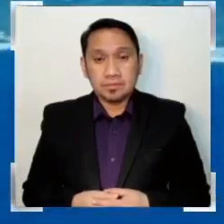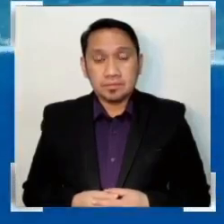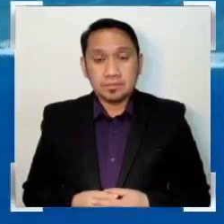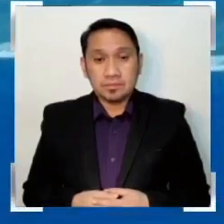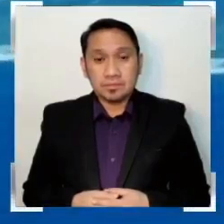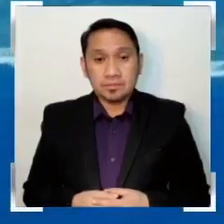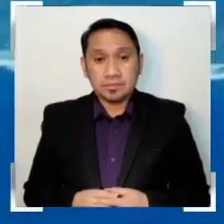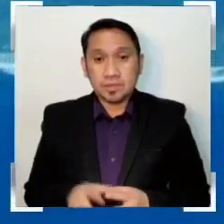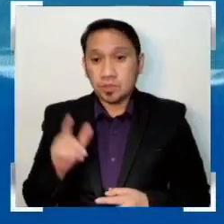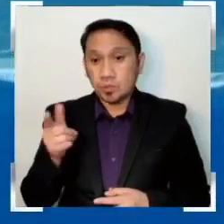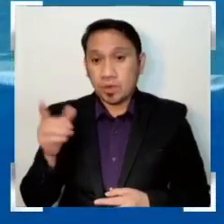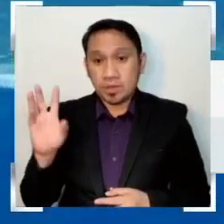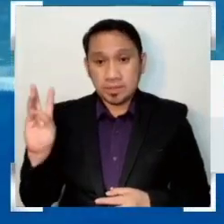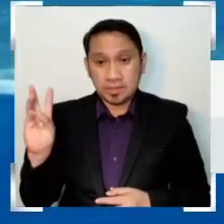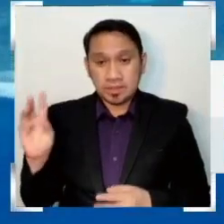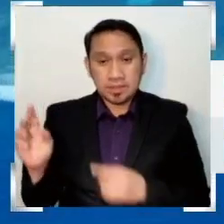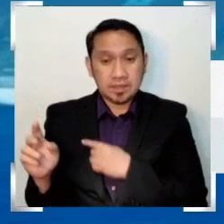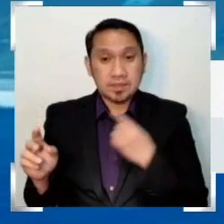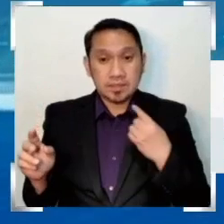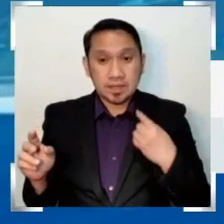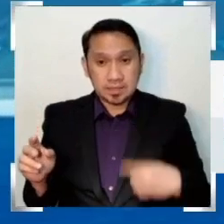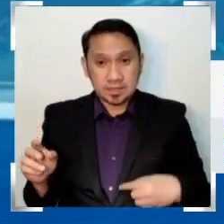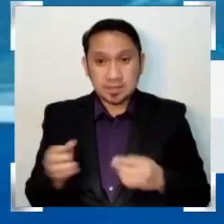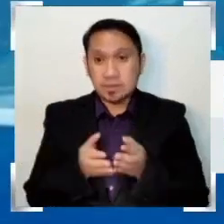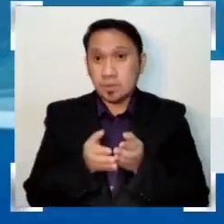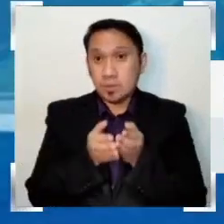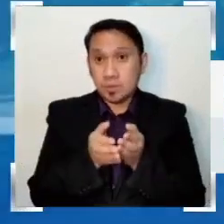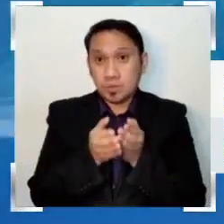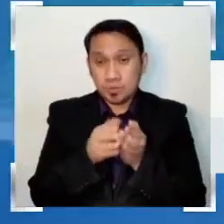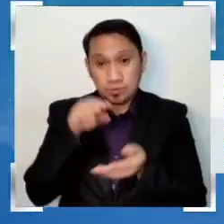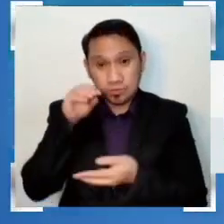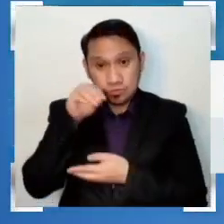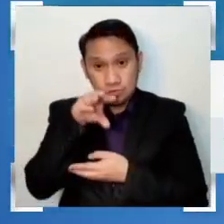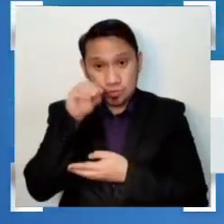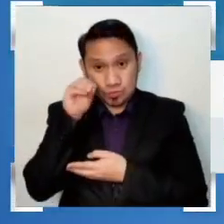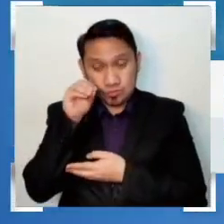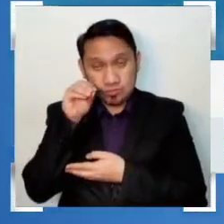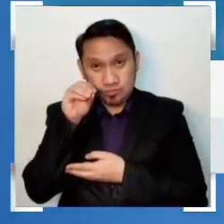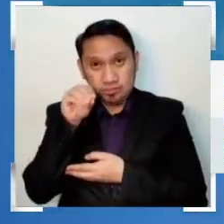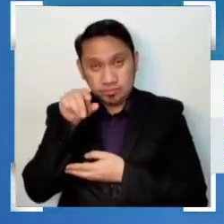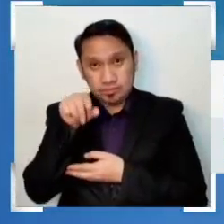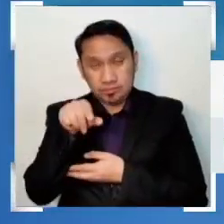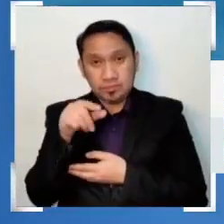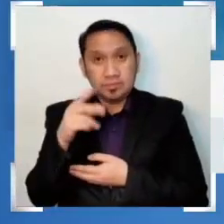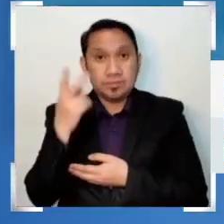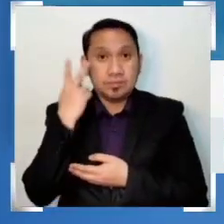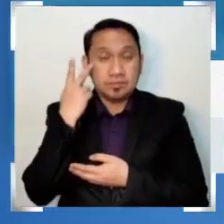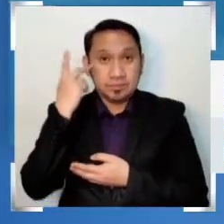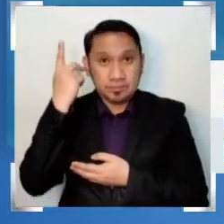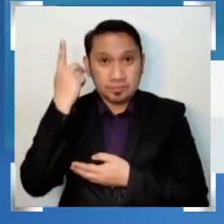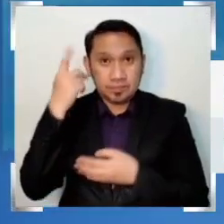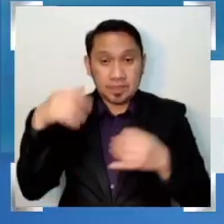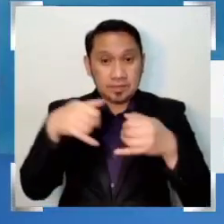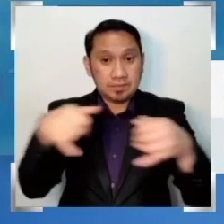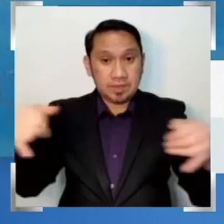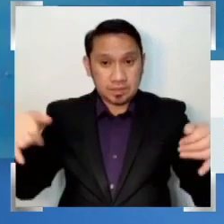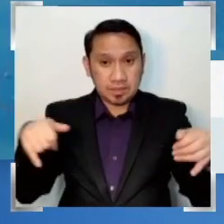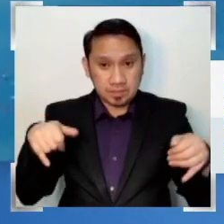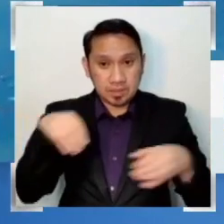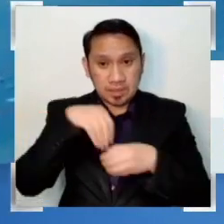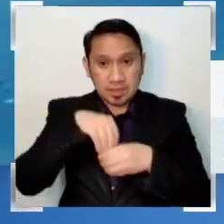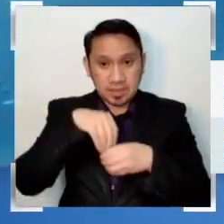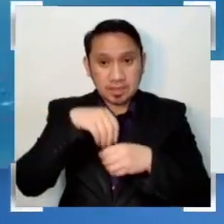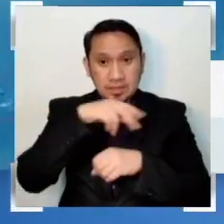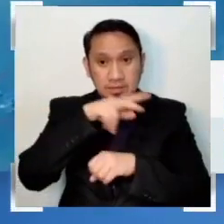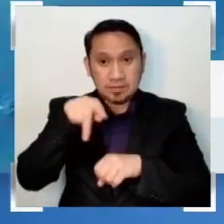26 na Chinese militia vessels ang nalitratuhan ng Philippine Coast Guard sa Sabina Shoal o Escoda Shoal. Kabilang ito sa